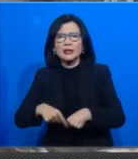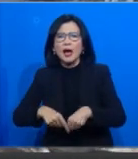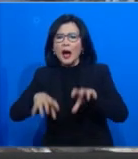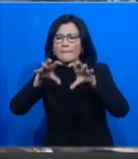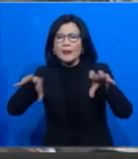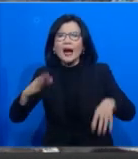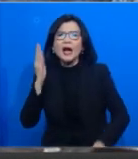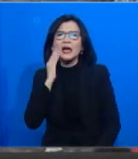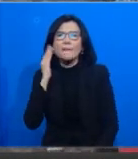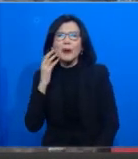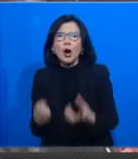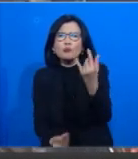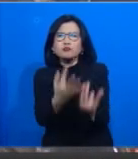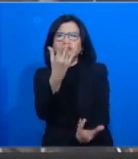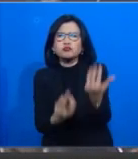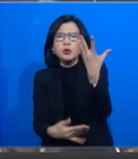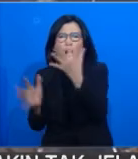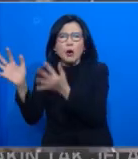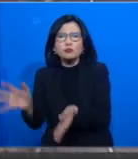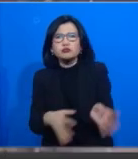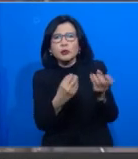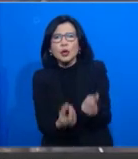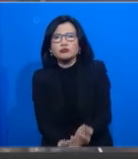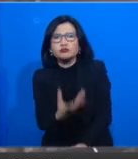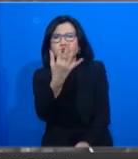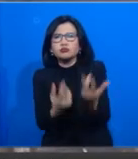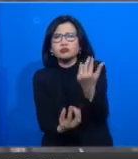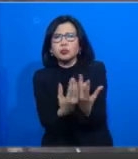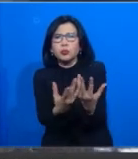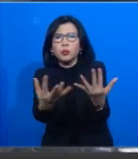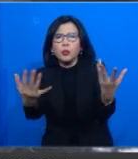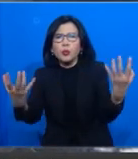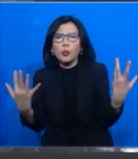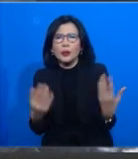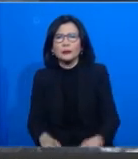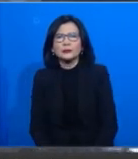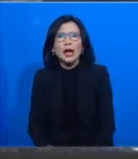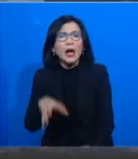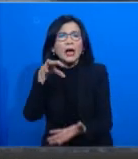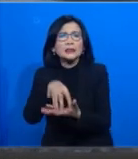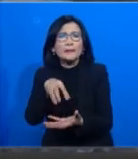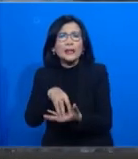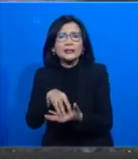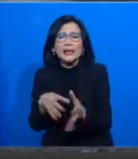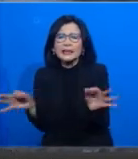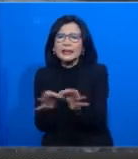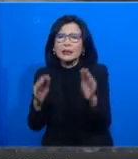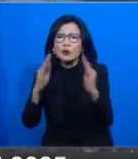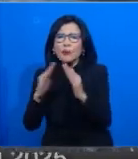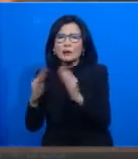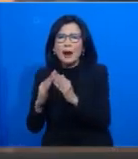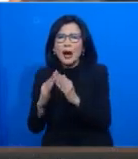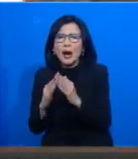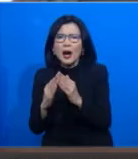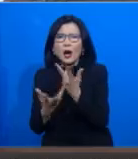mudah terbakar serta angin kencang membuat api merembet ke seluruh lapak. Lokasi lapak di tengah pemukiman membuat panik warga